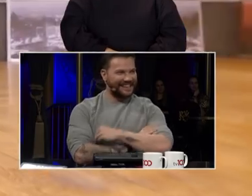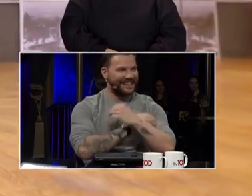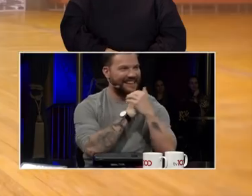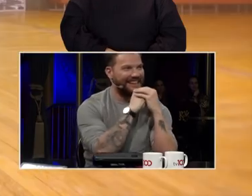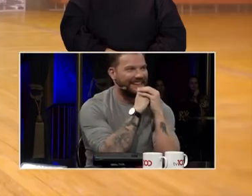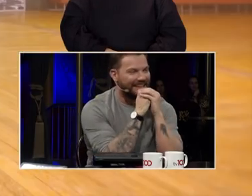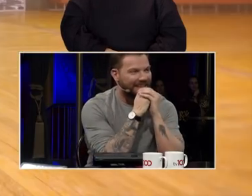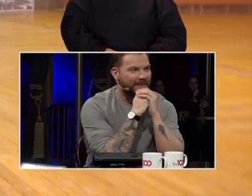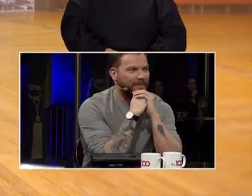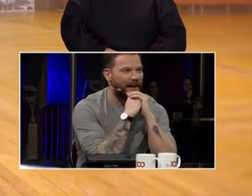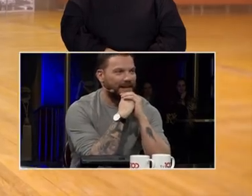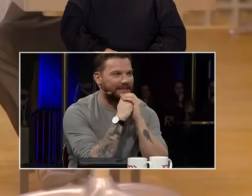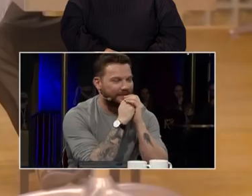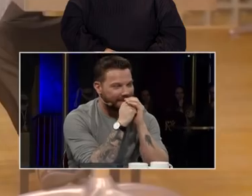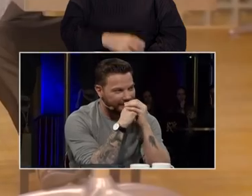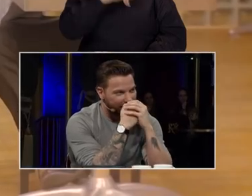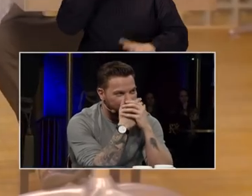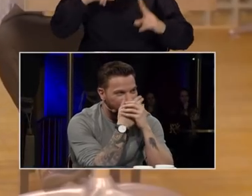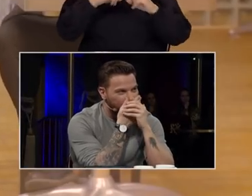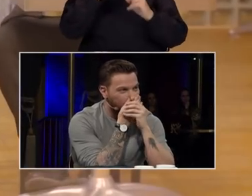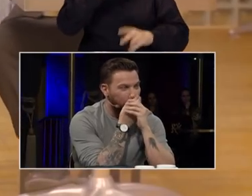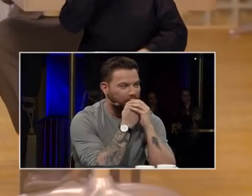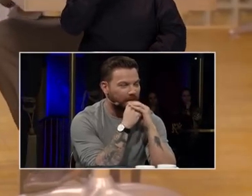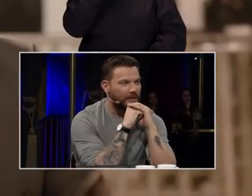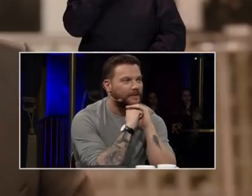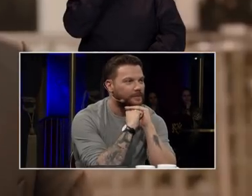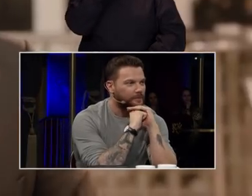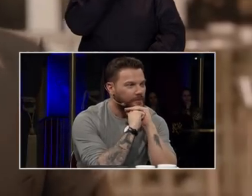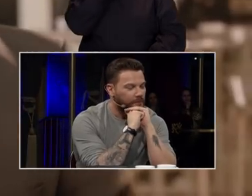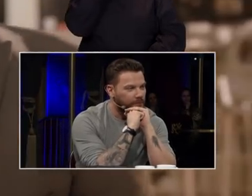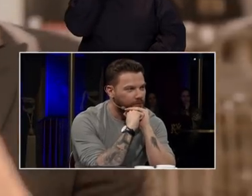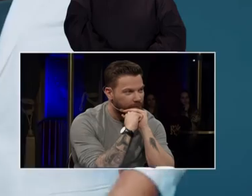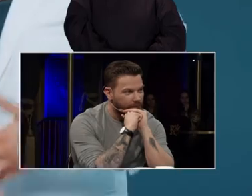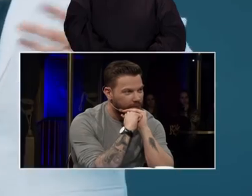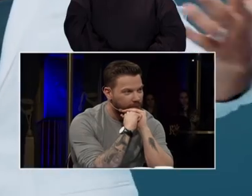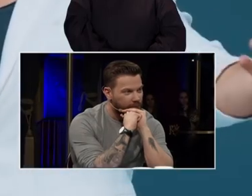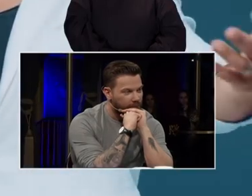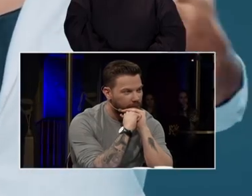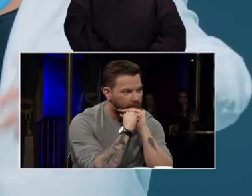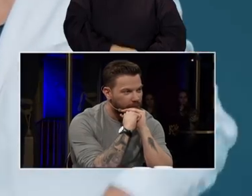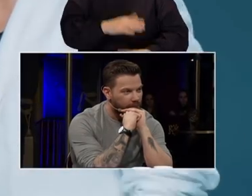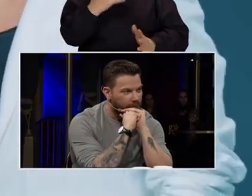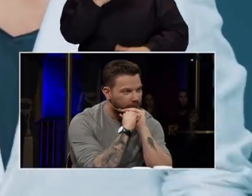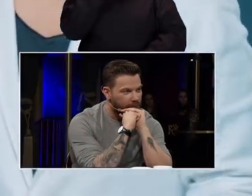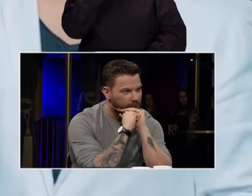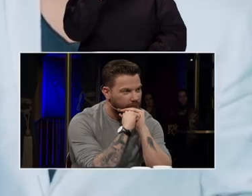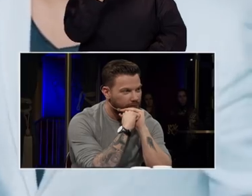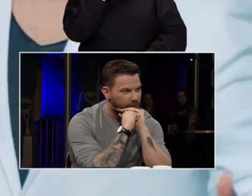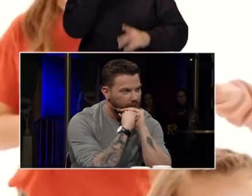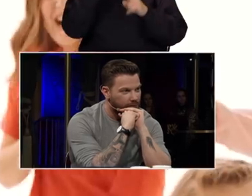Ben de bir şeyim eksik ki, çevremizden uzan bari herkese. Hadi sen de bir